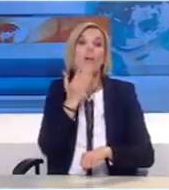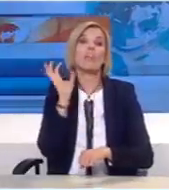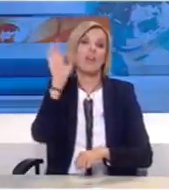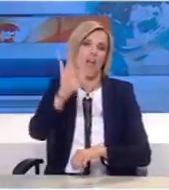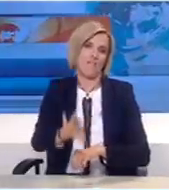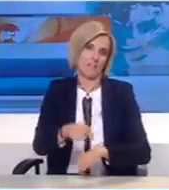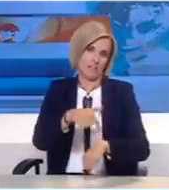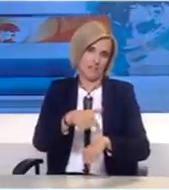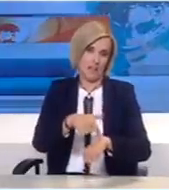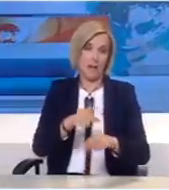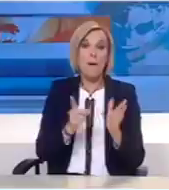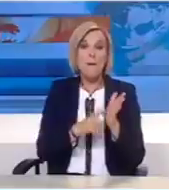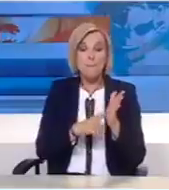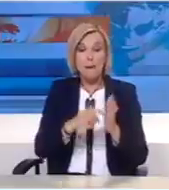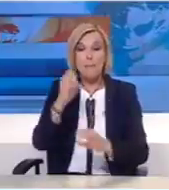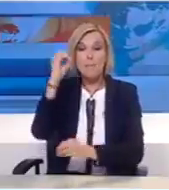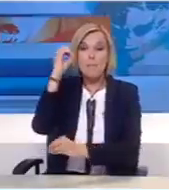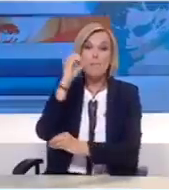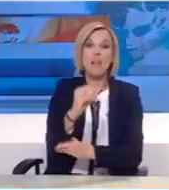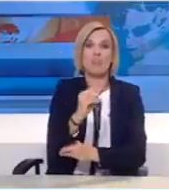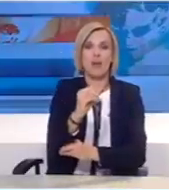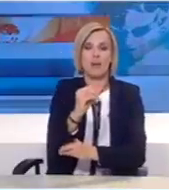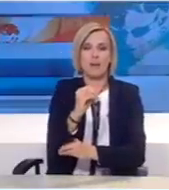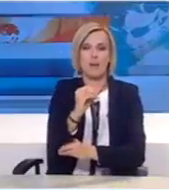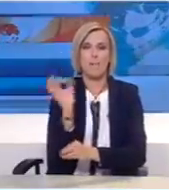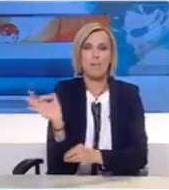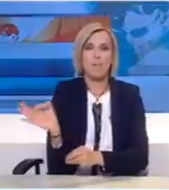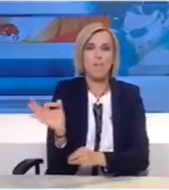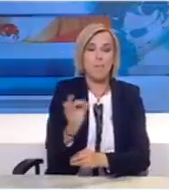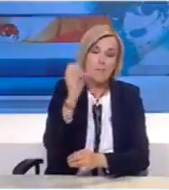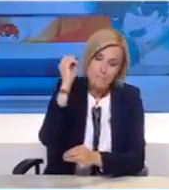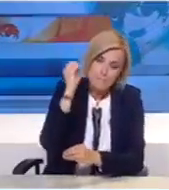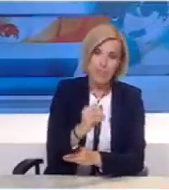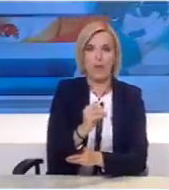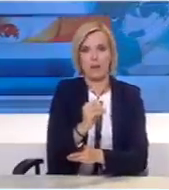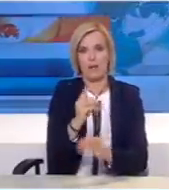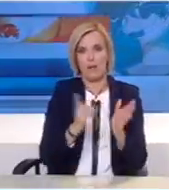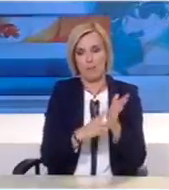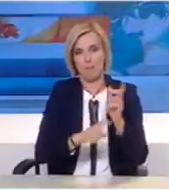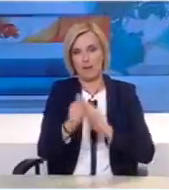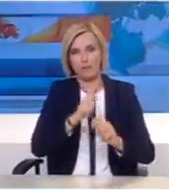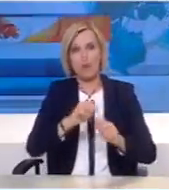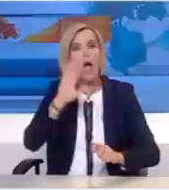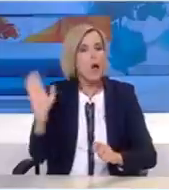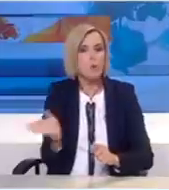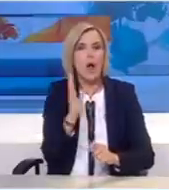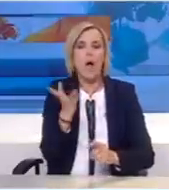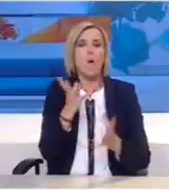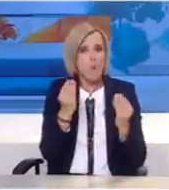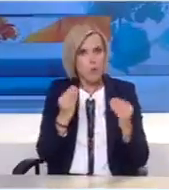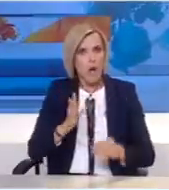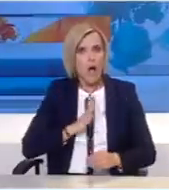Πρέπει να φροντίσουμε να μηδενίσουμε ή δυνατόν τη διασπορά του ιού, ακόμα και όταν έχουμε ασυμπτωματικά άτομα, τα οποία είναι